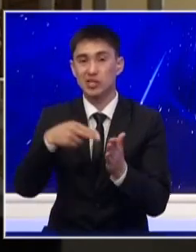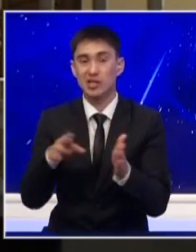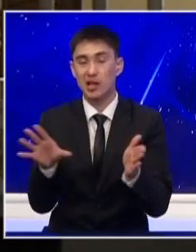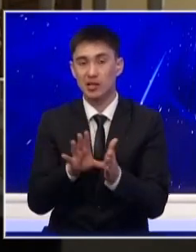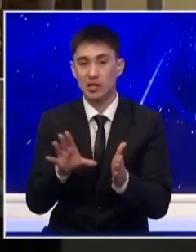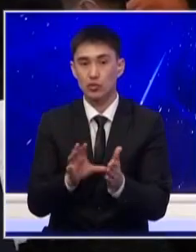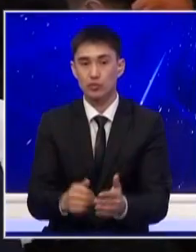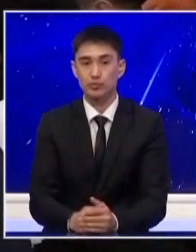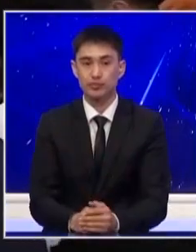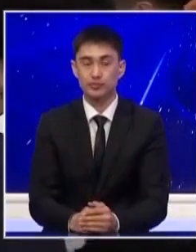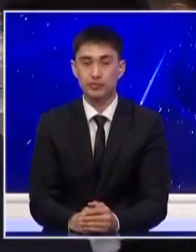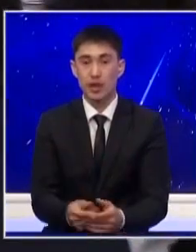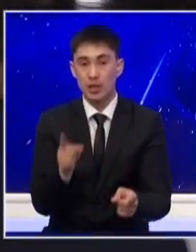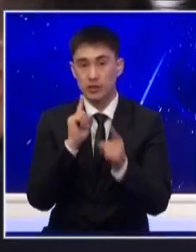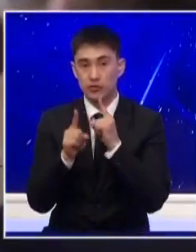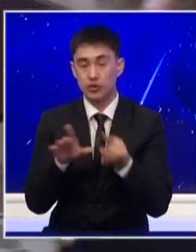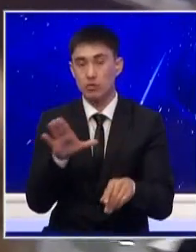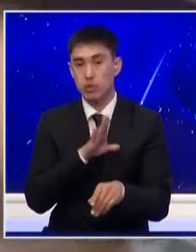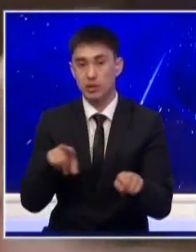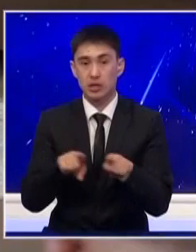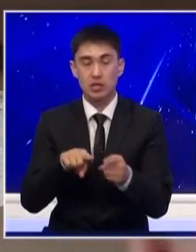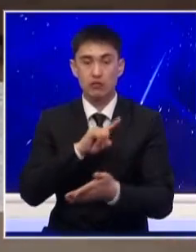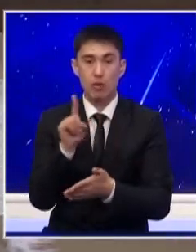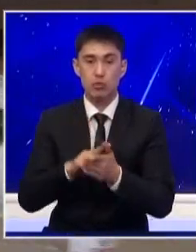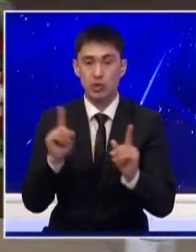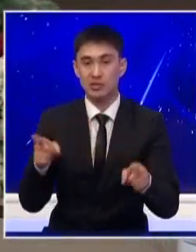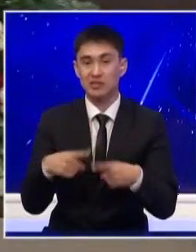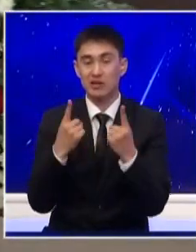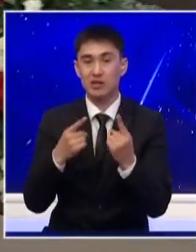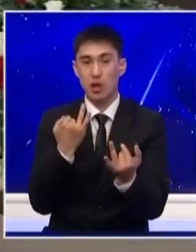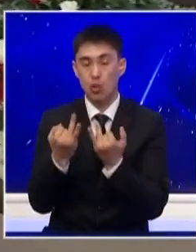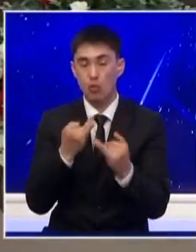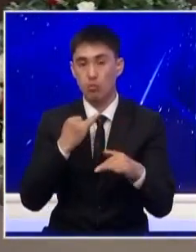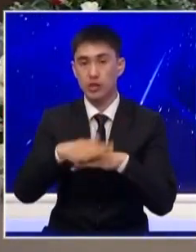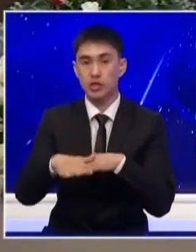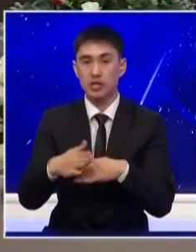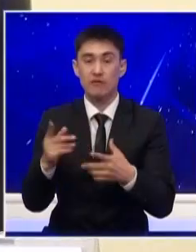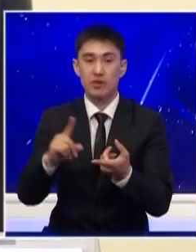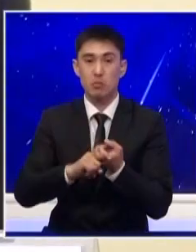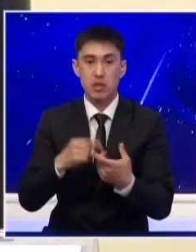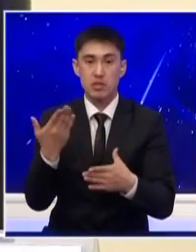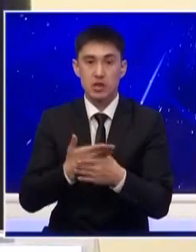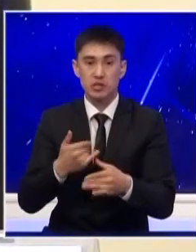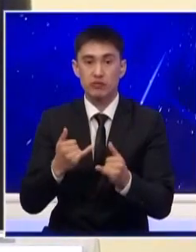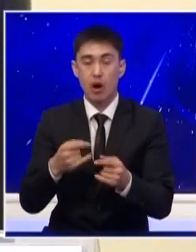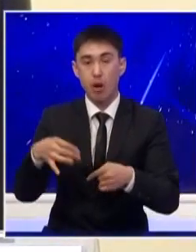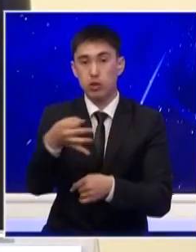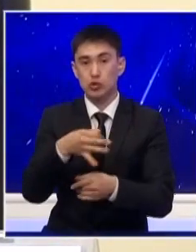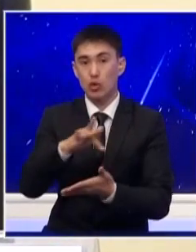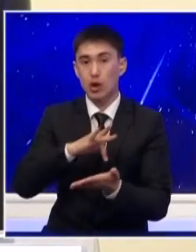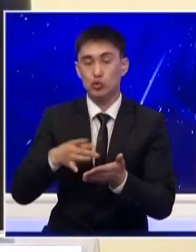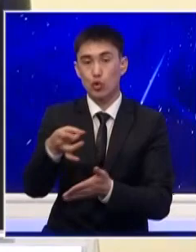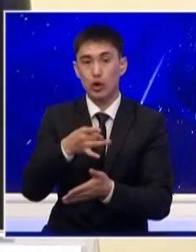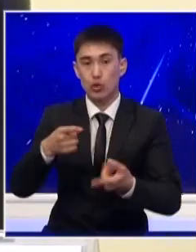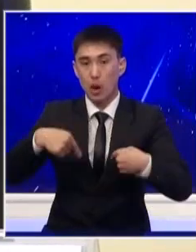электроэнергию. На совещании был также поднят вопрос о создании диалоговой площадки для взаимодействия областного, городских и